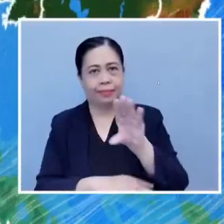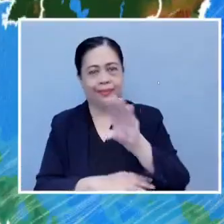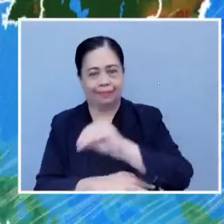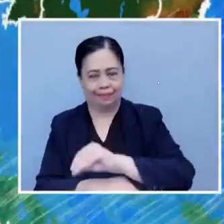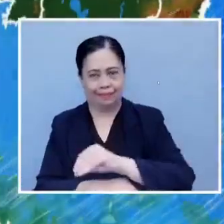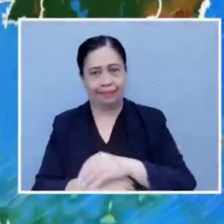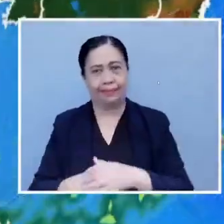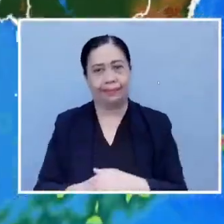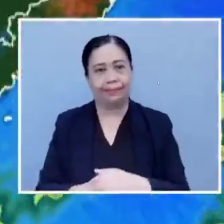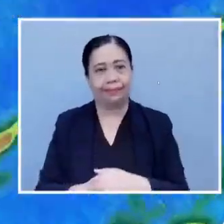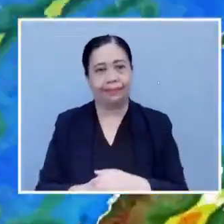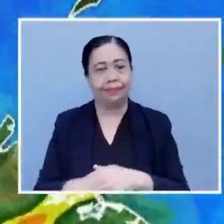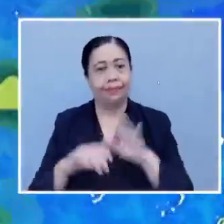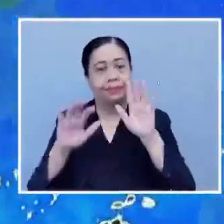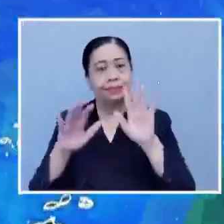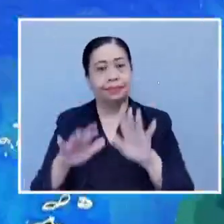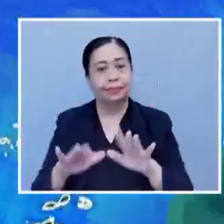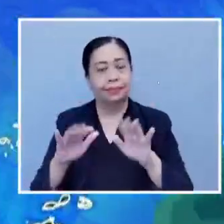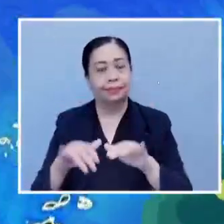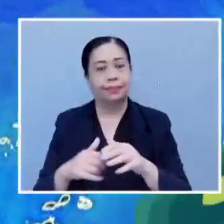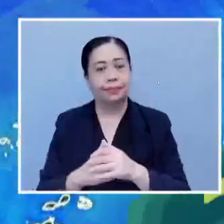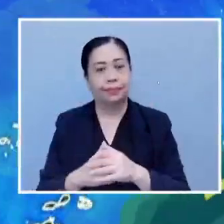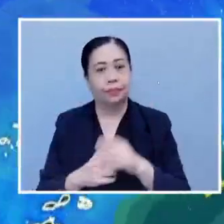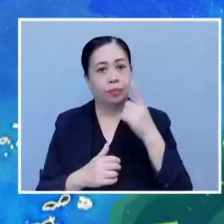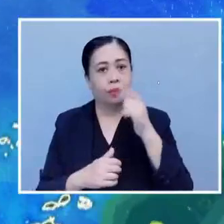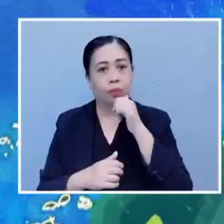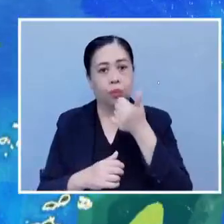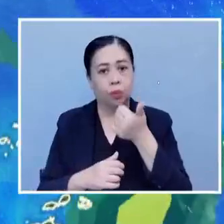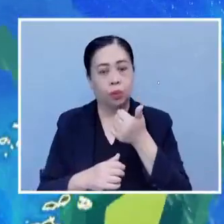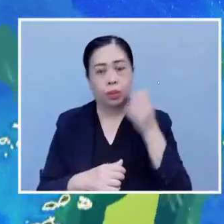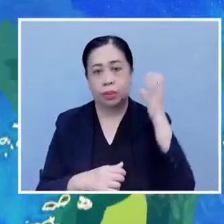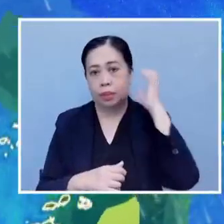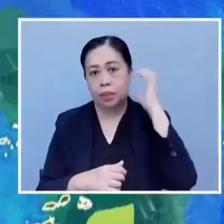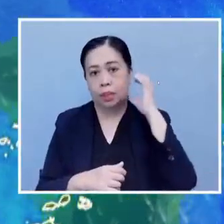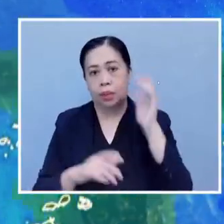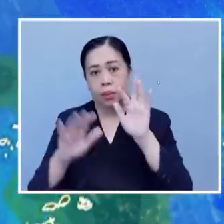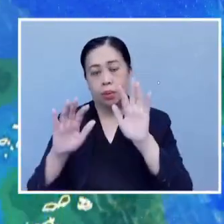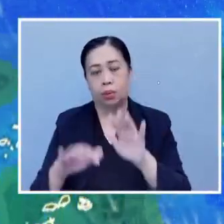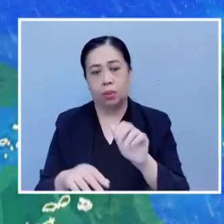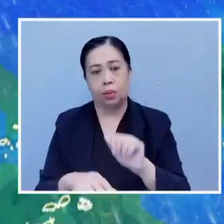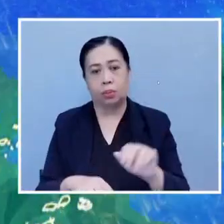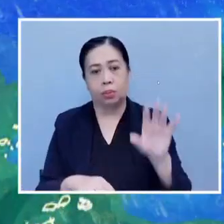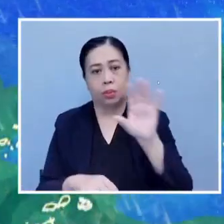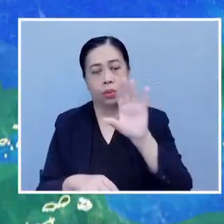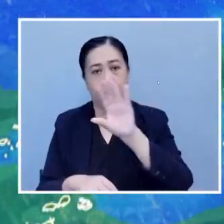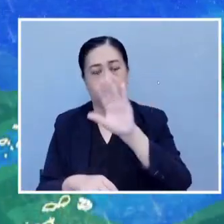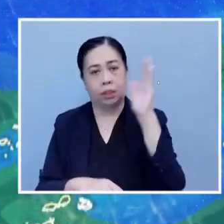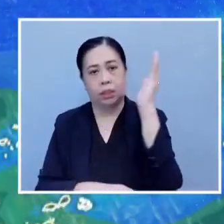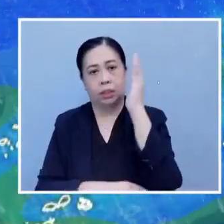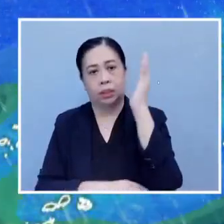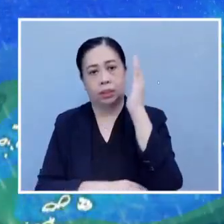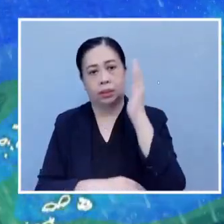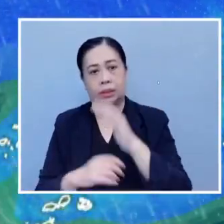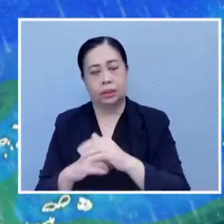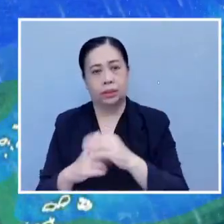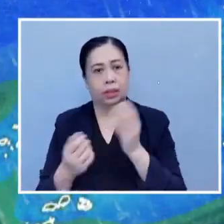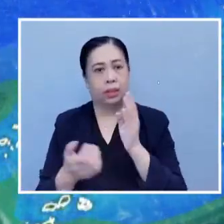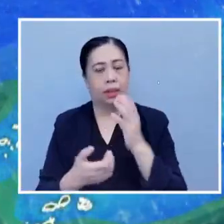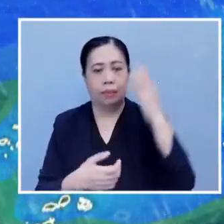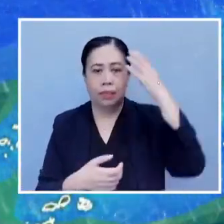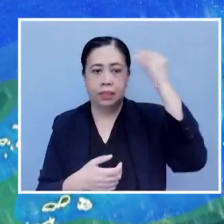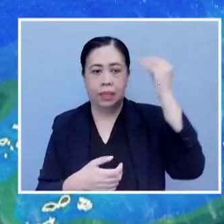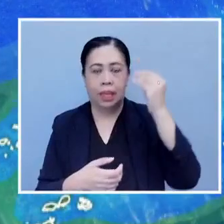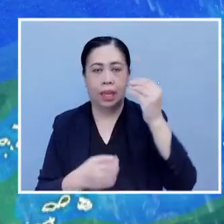gabi. Sa rainfall forecast ng The Weather Company para bukas sa Mindanao, uulan sa umaga hanggang tanghali dyan sa Basilan, Sulu